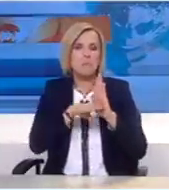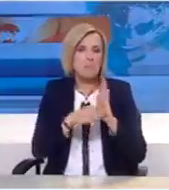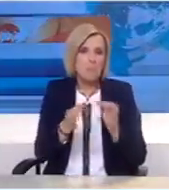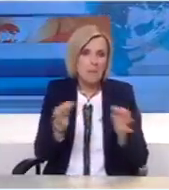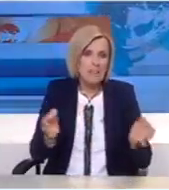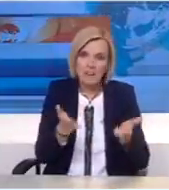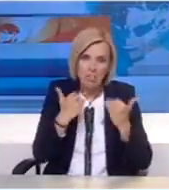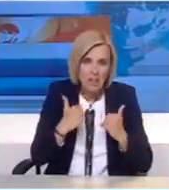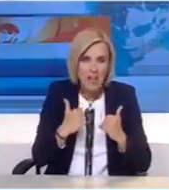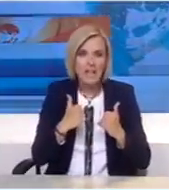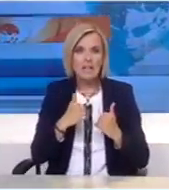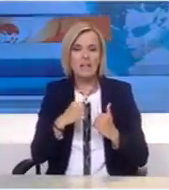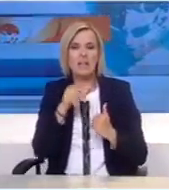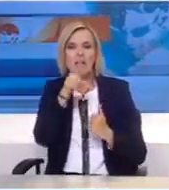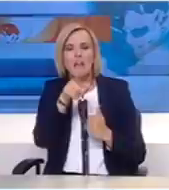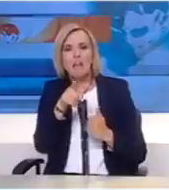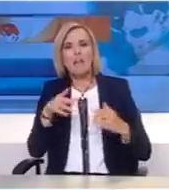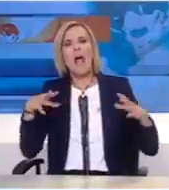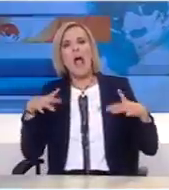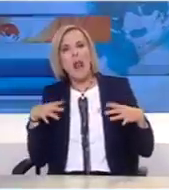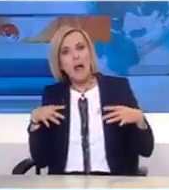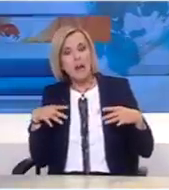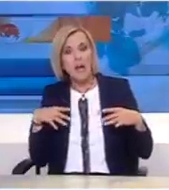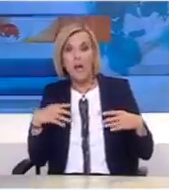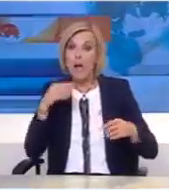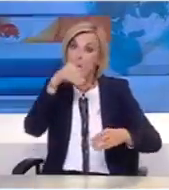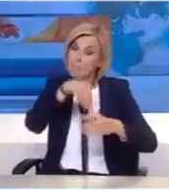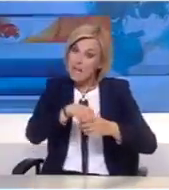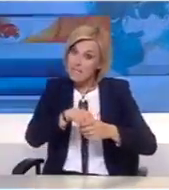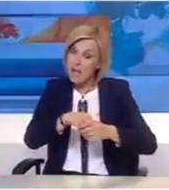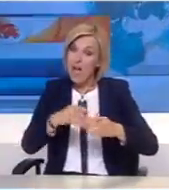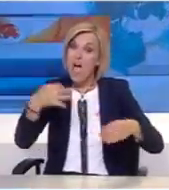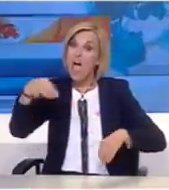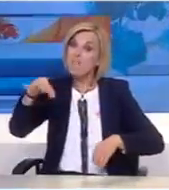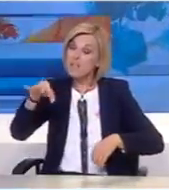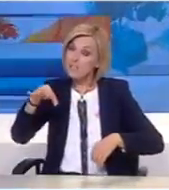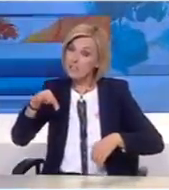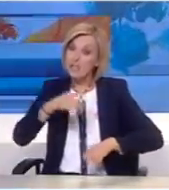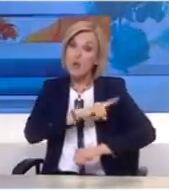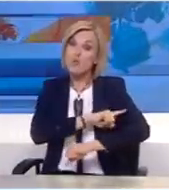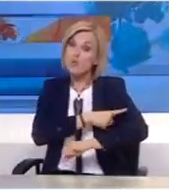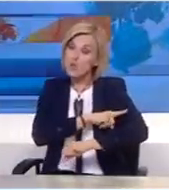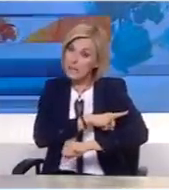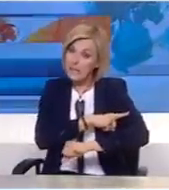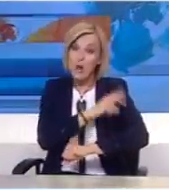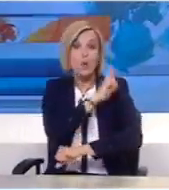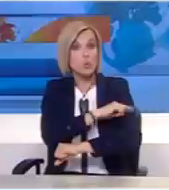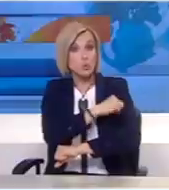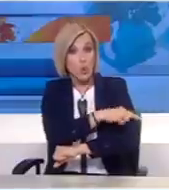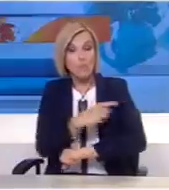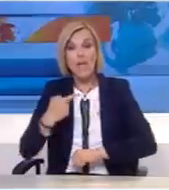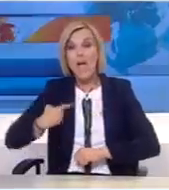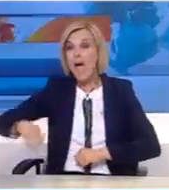η οποιαδήποτε ένδειξη αμέλειας, είτε αφορά στο δημόσιο είτε αφορά στον ιδιωτικό τομέα, η δουλειά της πολιτικής προστασίας, η δουλειά του ΕΟΔΗ